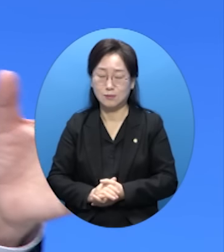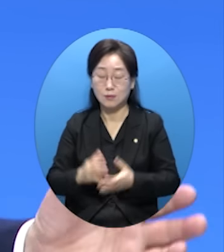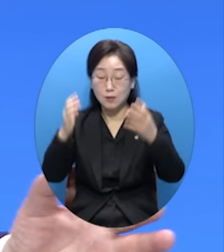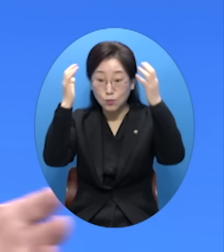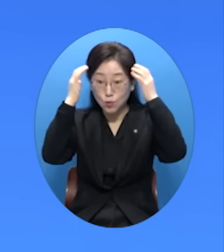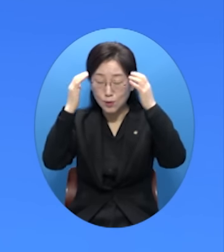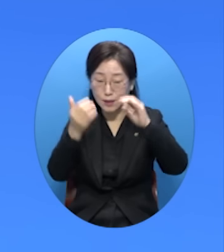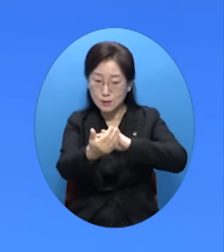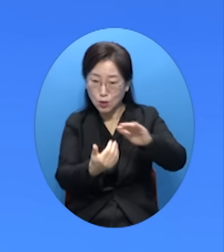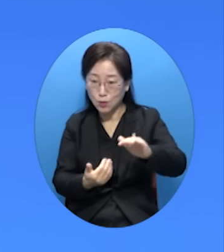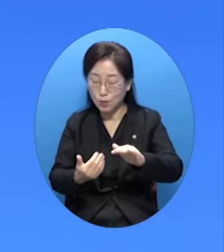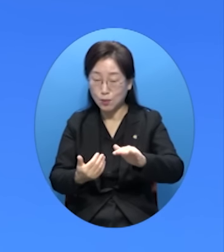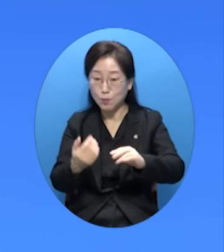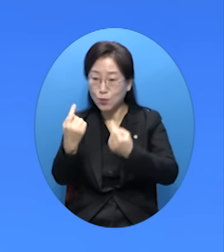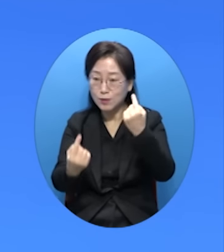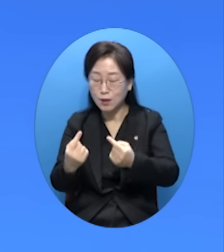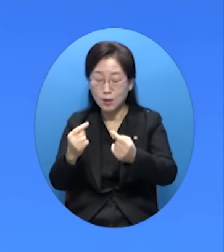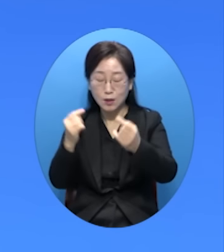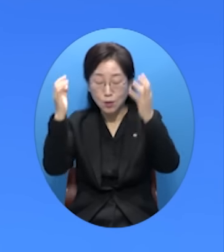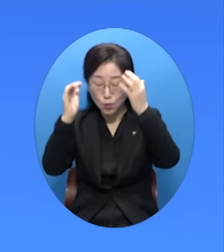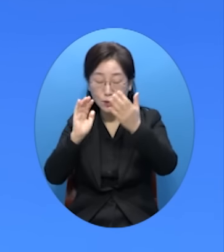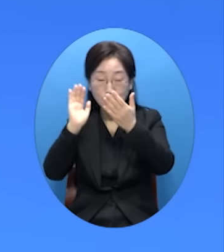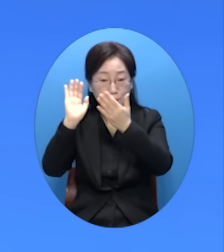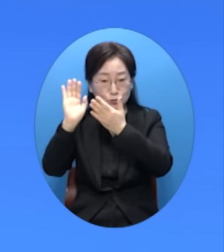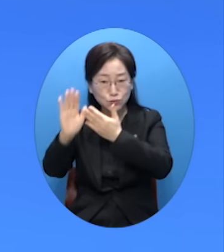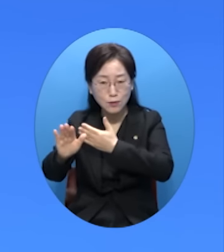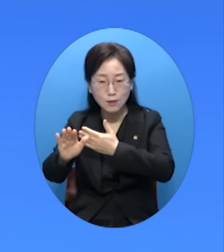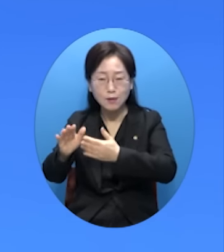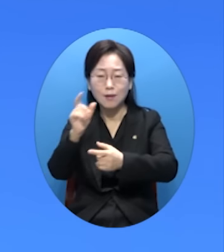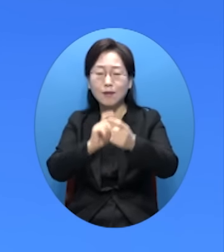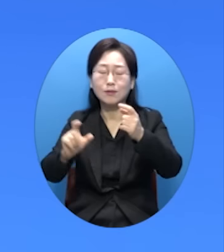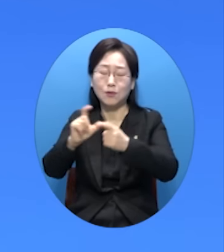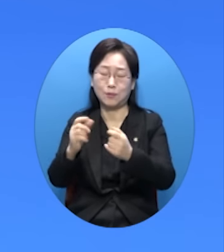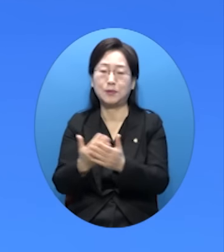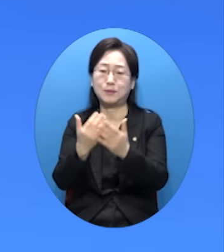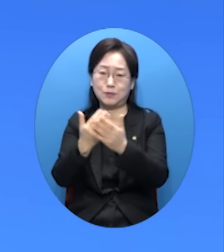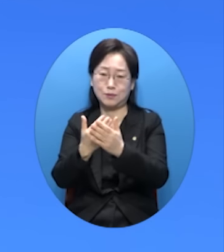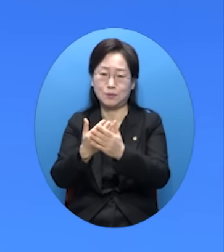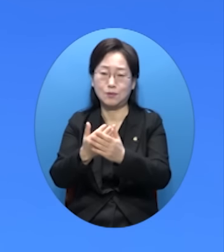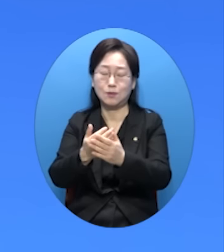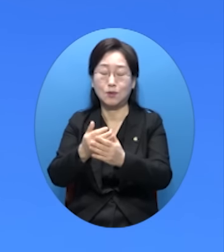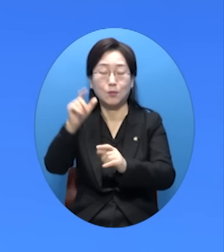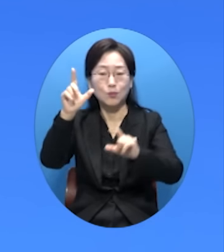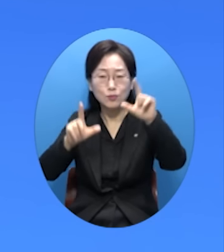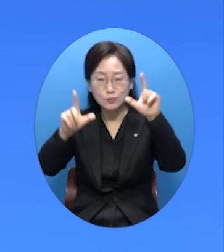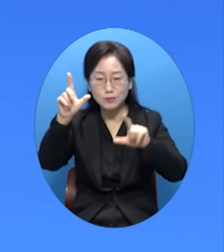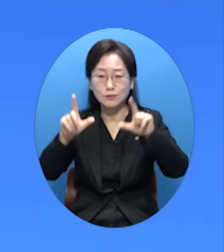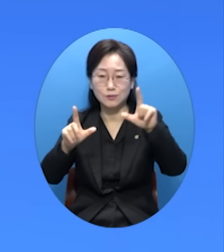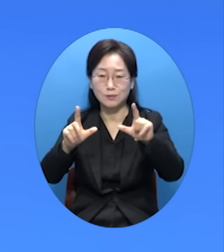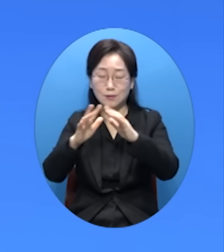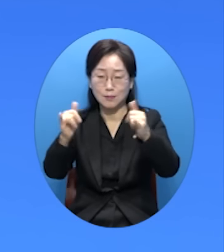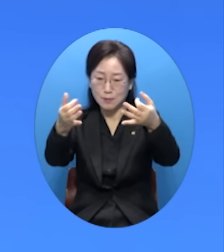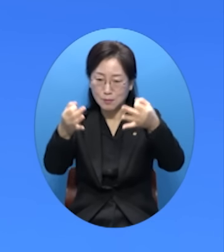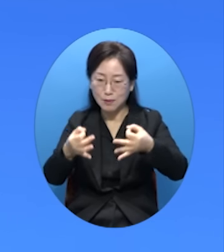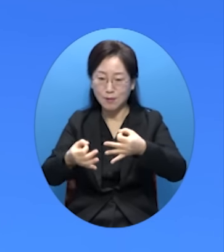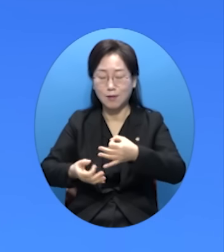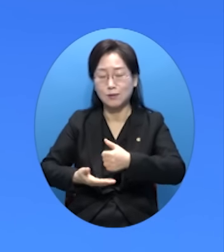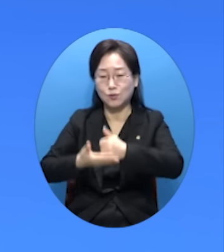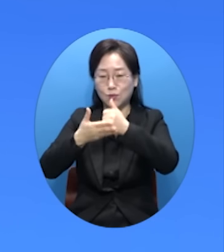고난받기 전보다 고난받은 후에 모든 면에서 더 나아진 모습으로 사람들이 더 존경하고 더